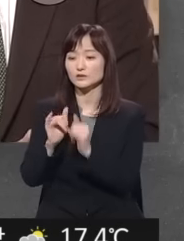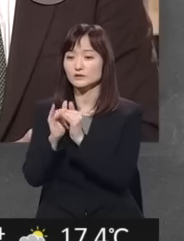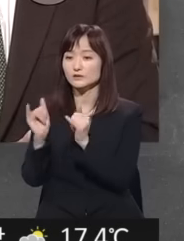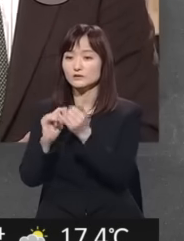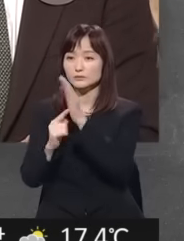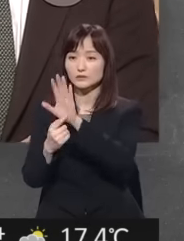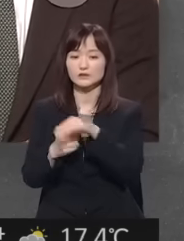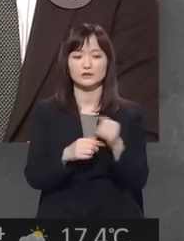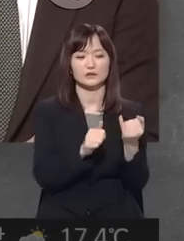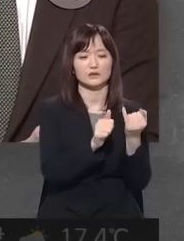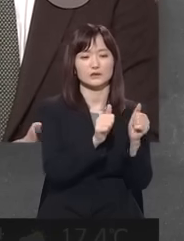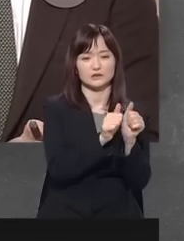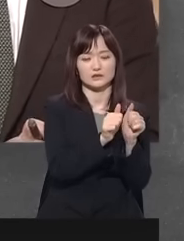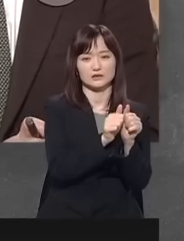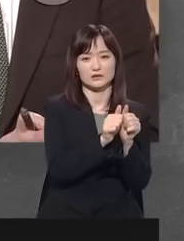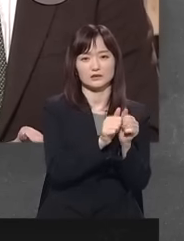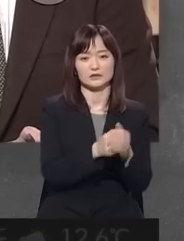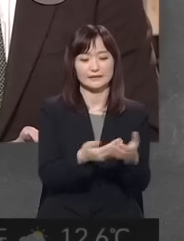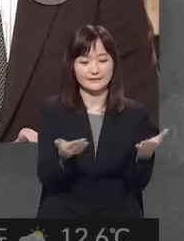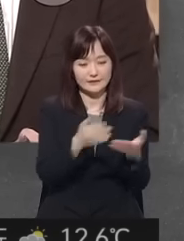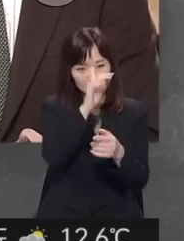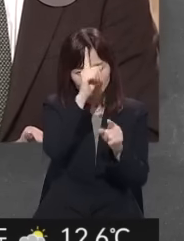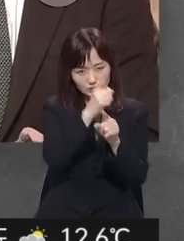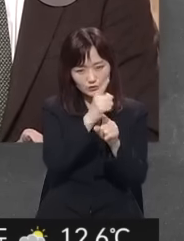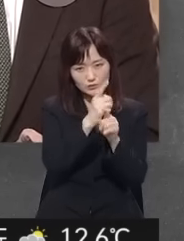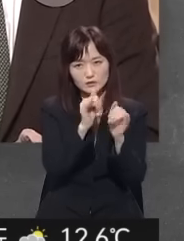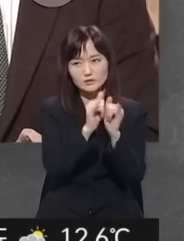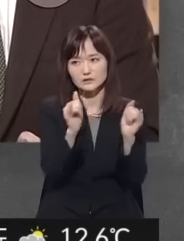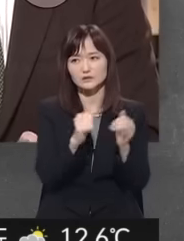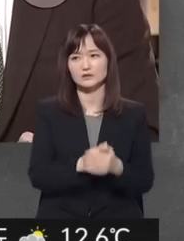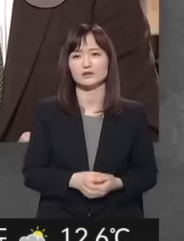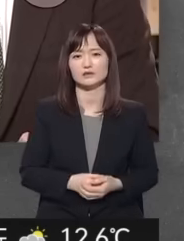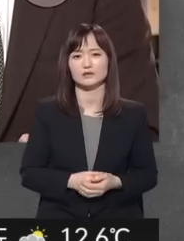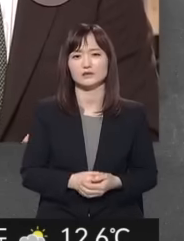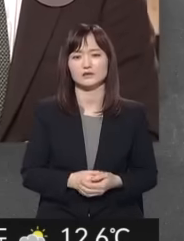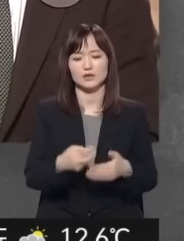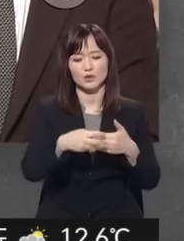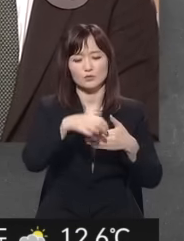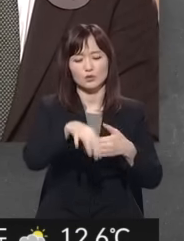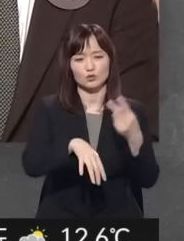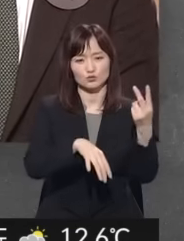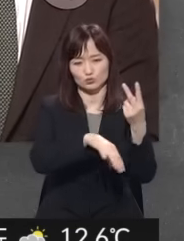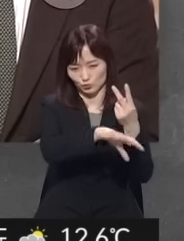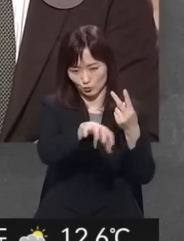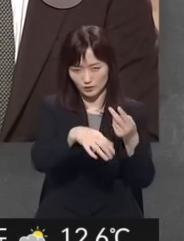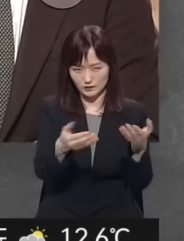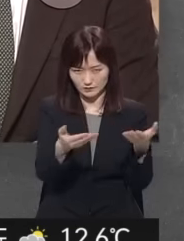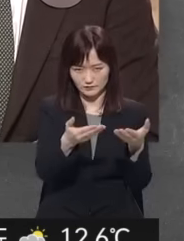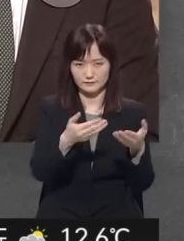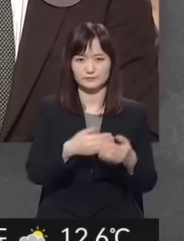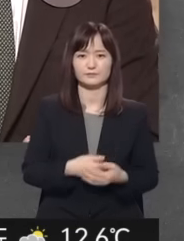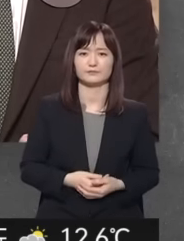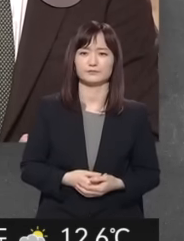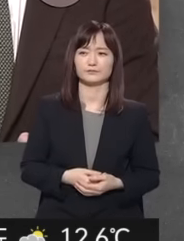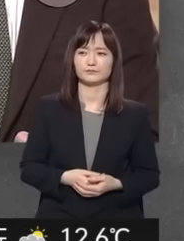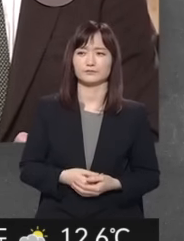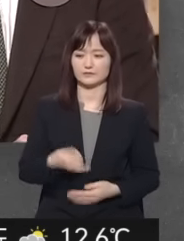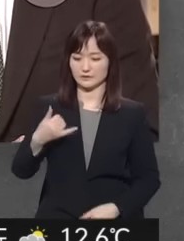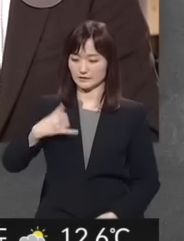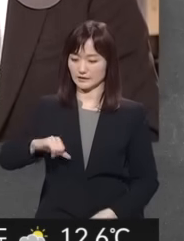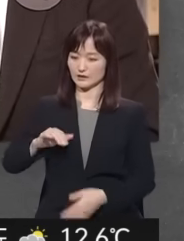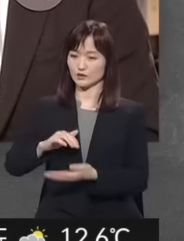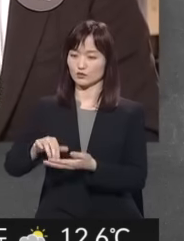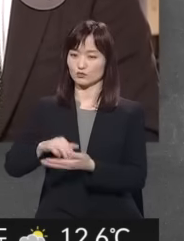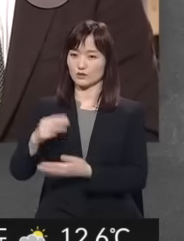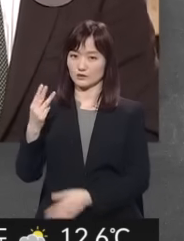지금 남성이 작업치료사로 일하면서 병원 한 두어건 정도에서 일하고 있었는데 아까 조금 전에 얘기가 나왔던 것처럼 자녀가 총